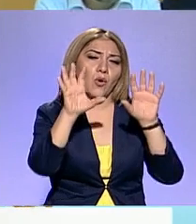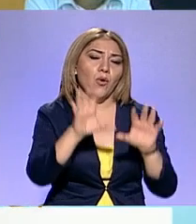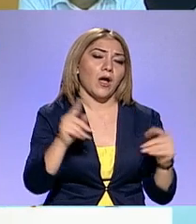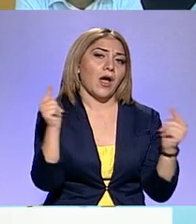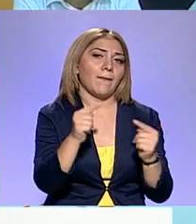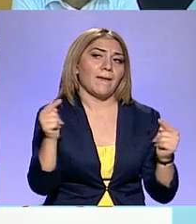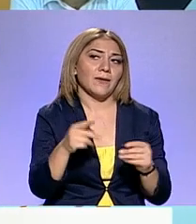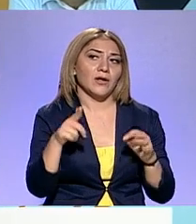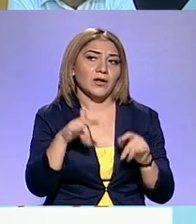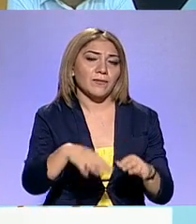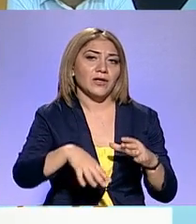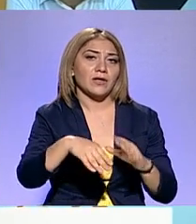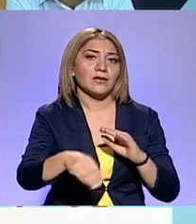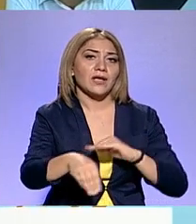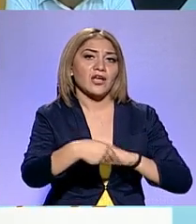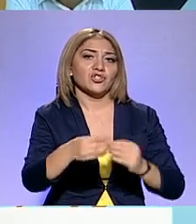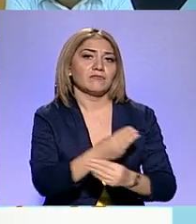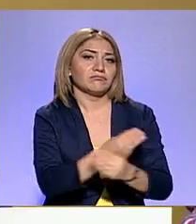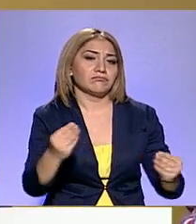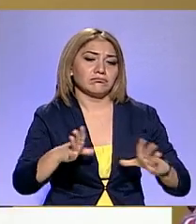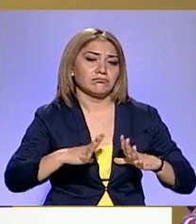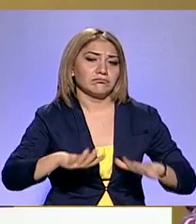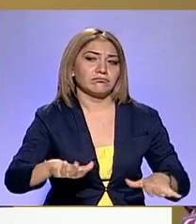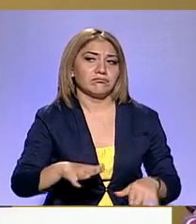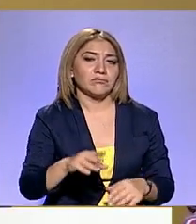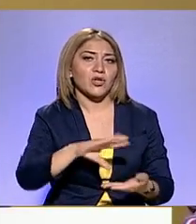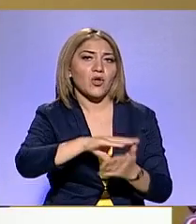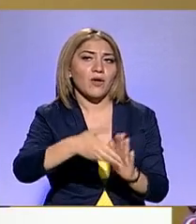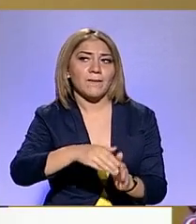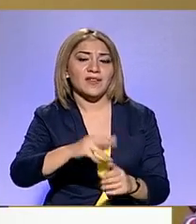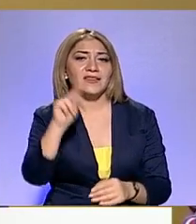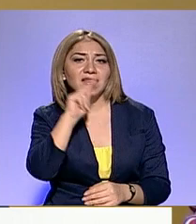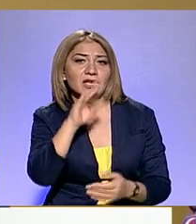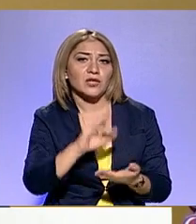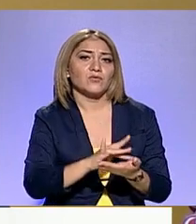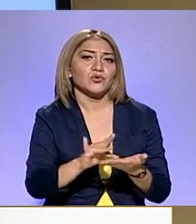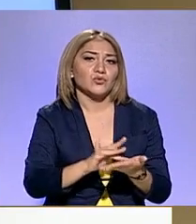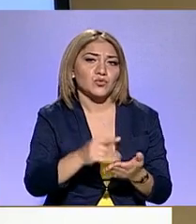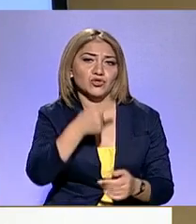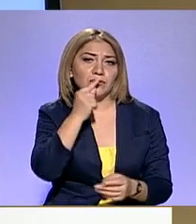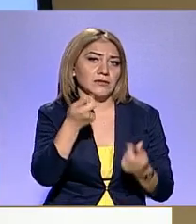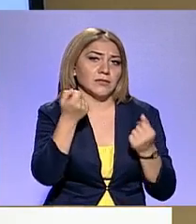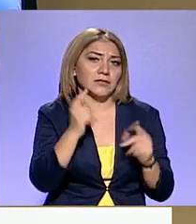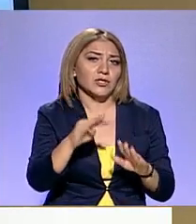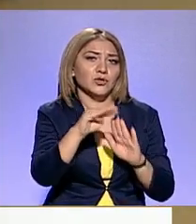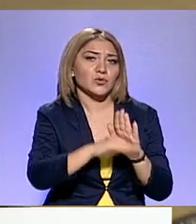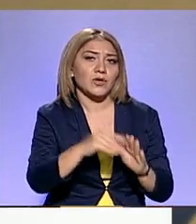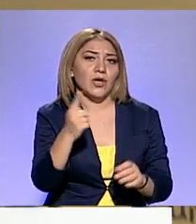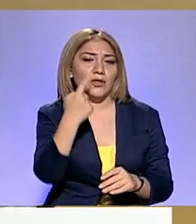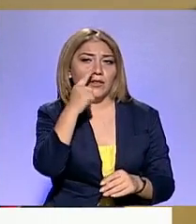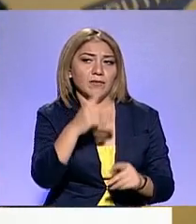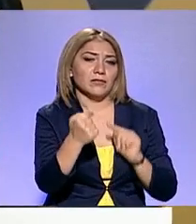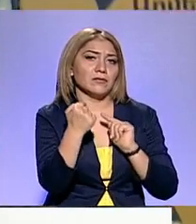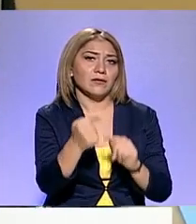շարժվում, նաև հերքում են ընտրակաշարք բաժանելու մասին լուրերը։ Ասում են, շտաբներում նույնիսկ թեյ կամ սուրճ չեն խմում, ինչին ցուցակի առաջին համարը դեմ